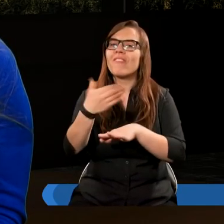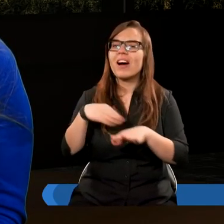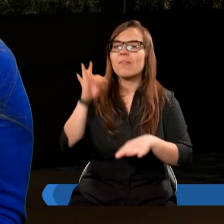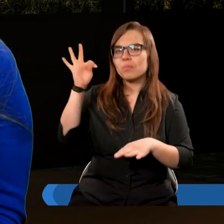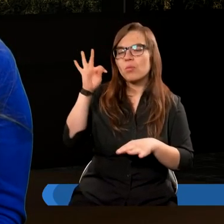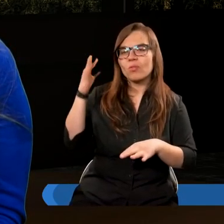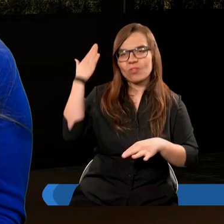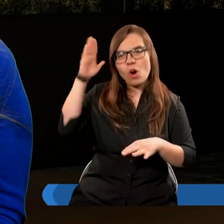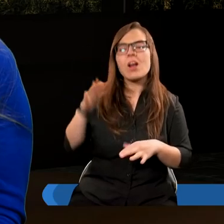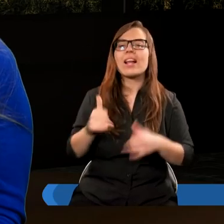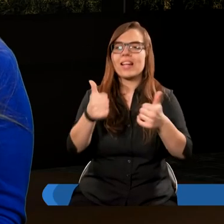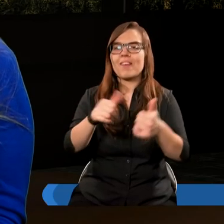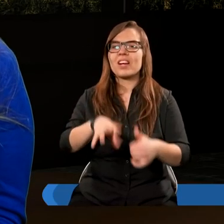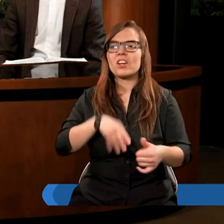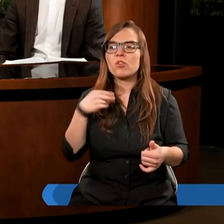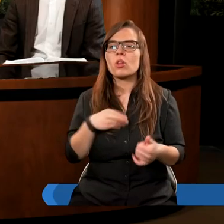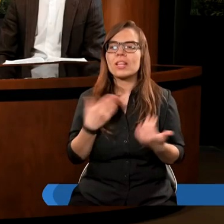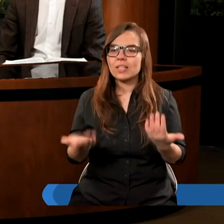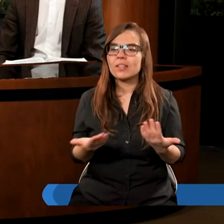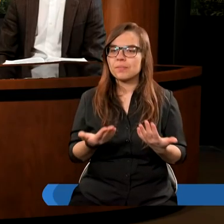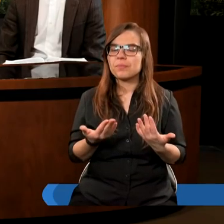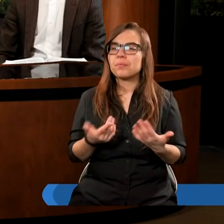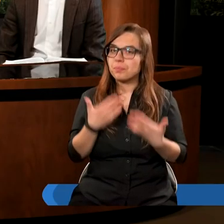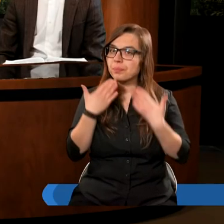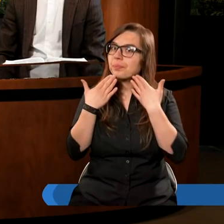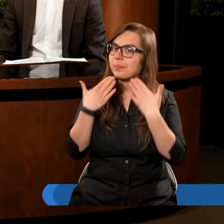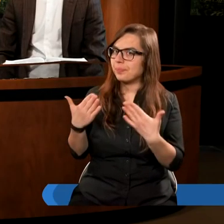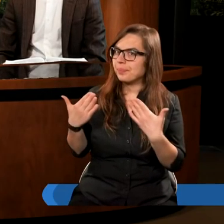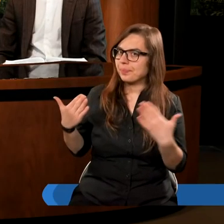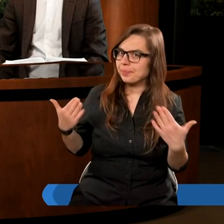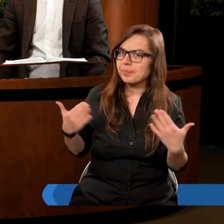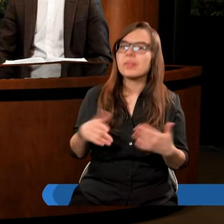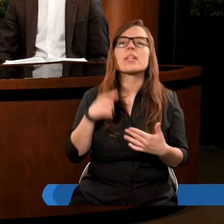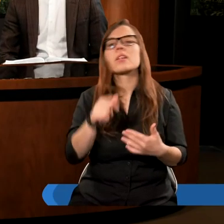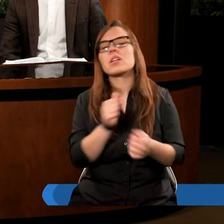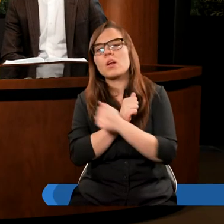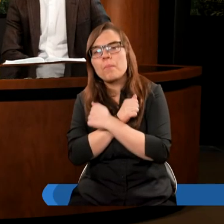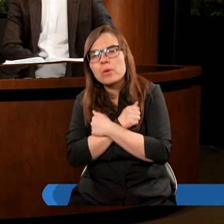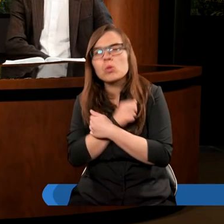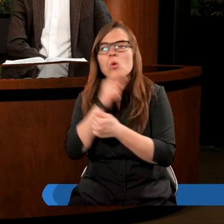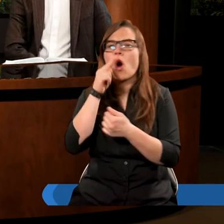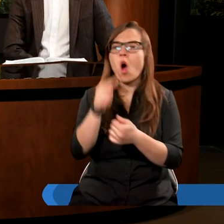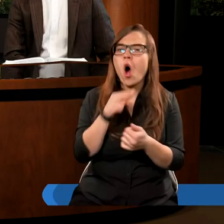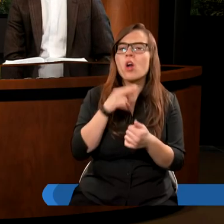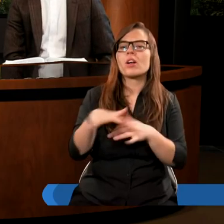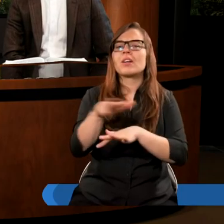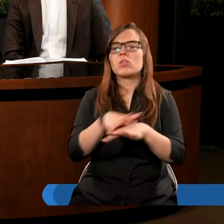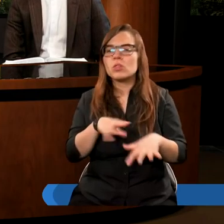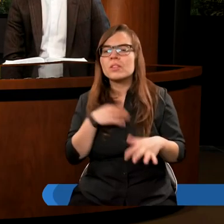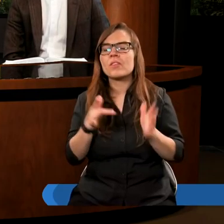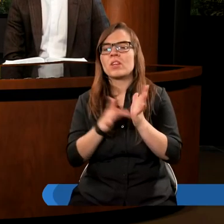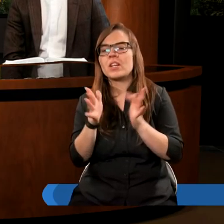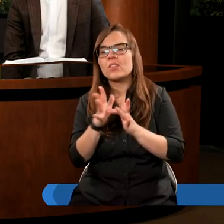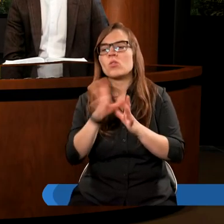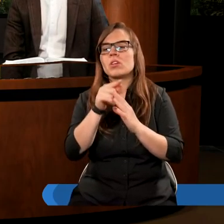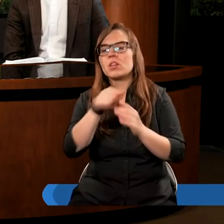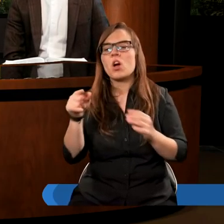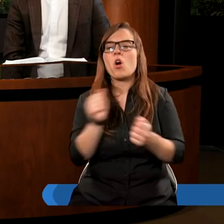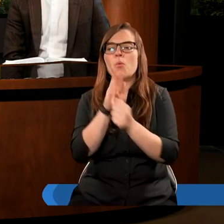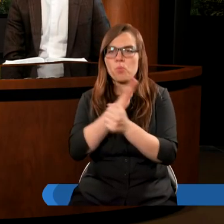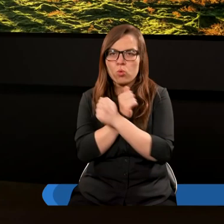wstawia się za świętymi. Dziękuję. Rozmawialiśmy o miłości Boga Ojca, Jezusa Chrystusa, Ducha Świętego, o tym, że